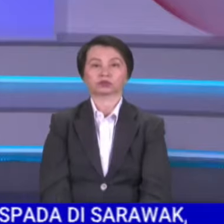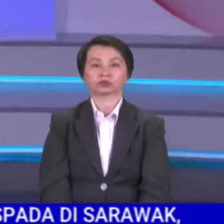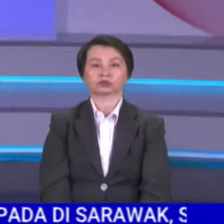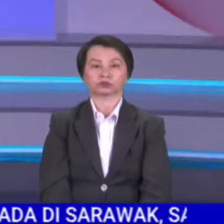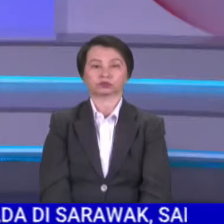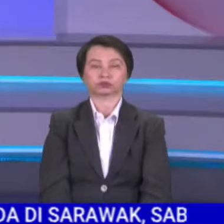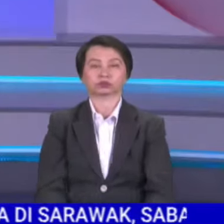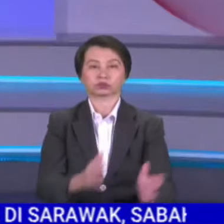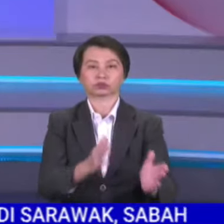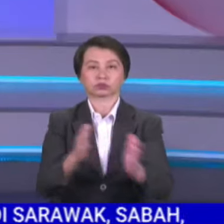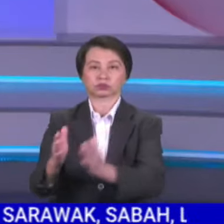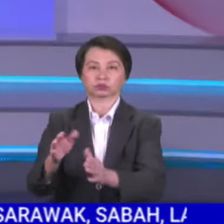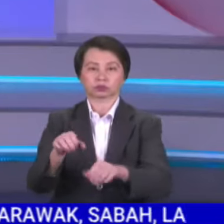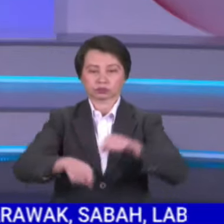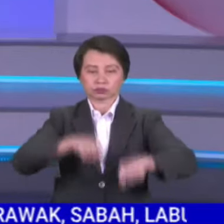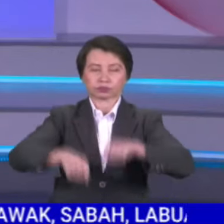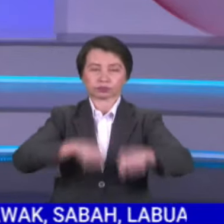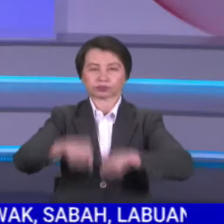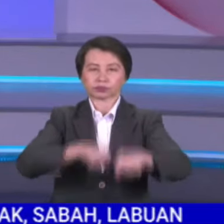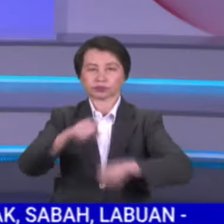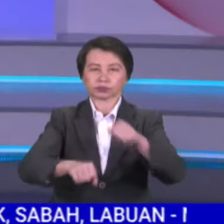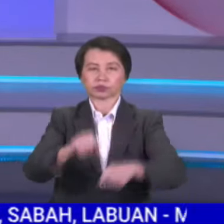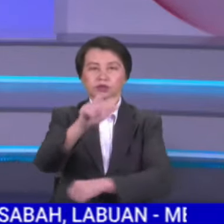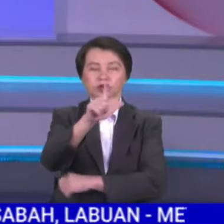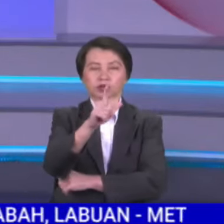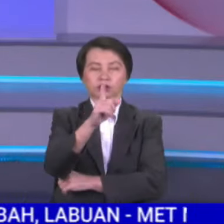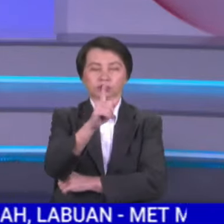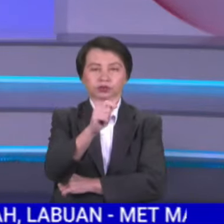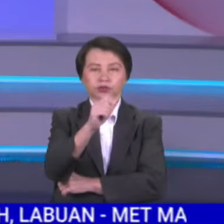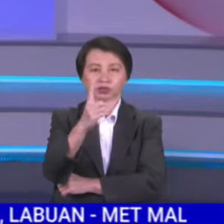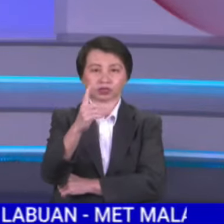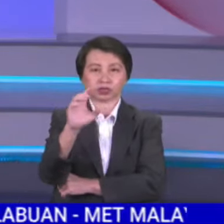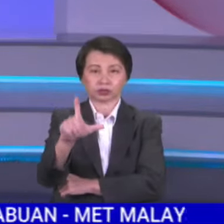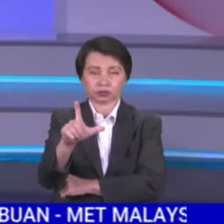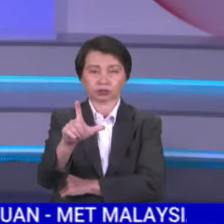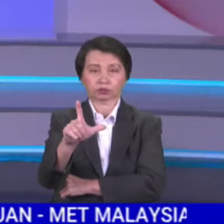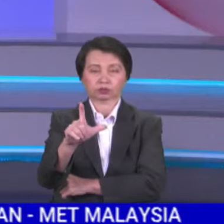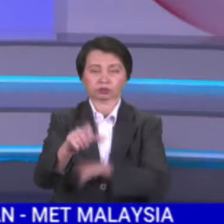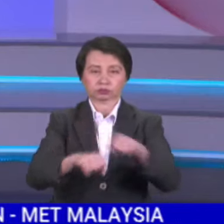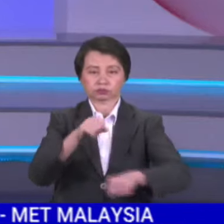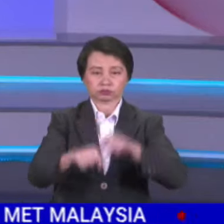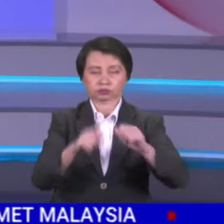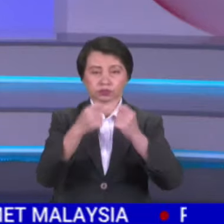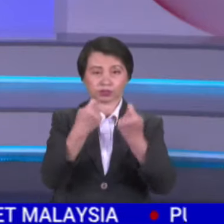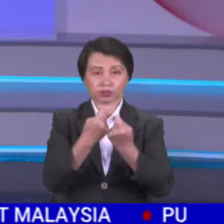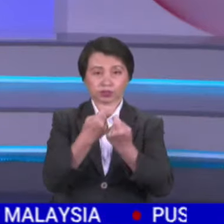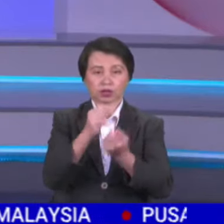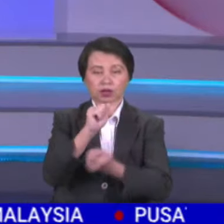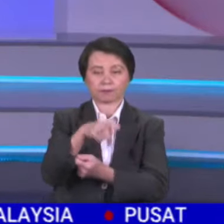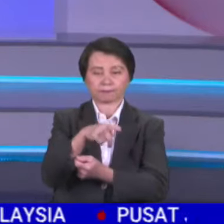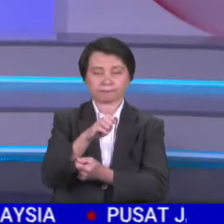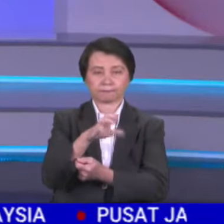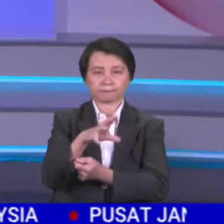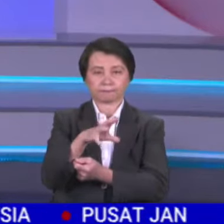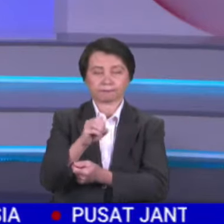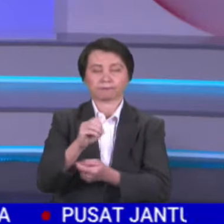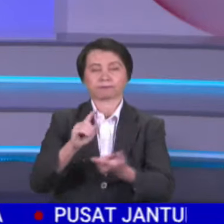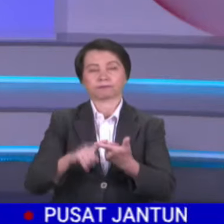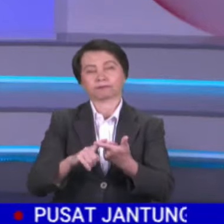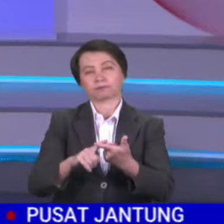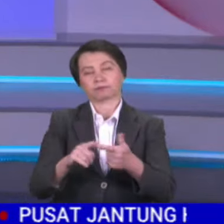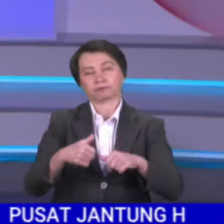Baik, kita beralih ke perlombaan jelajah berbasikal Litua di Langkawi 2022. Pelumba pasukan Alpecin Dusenink, Shoaib